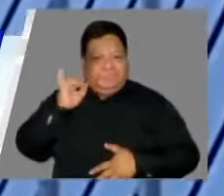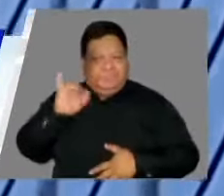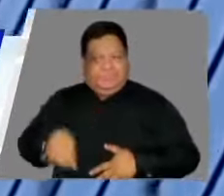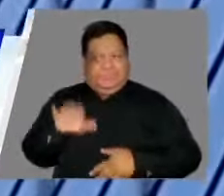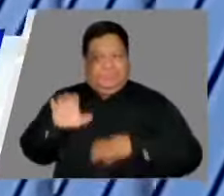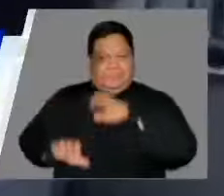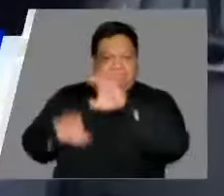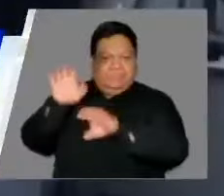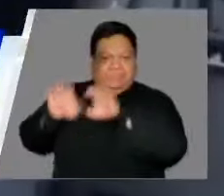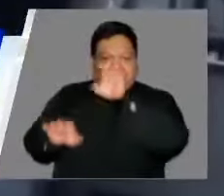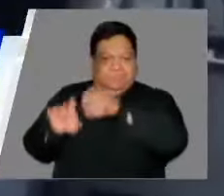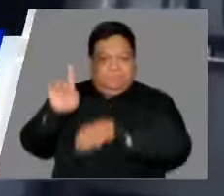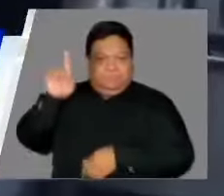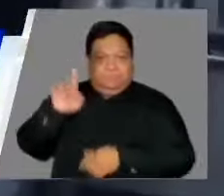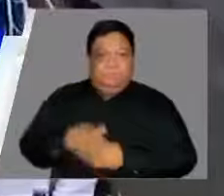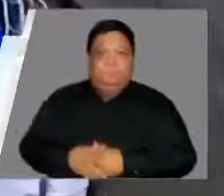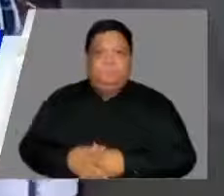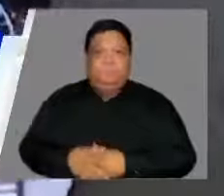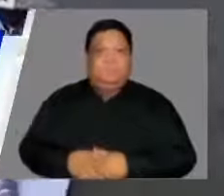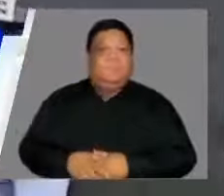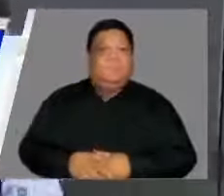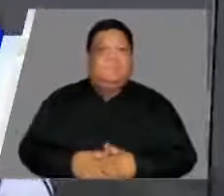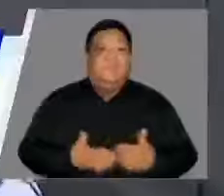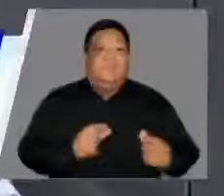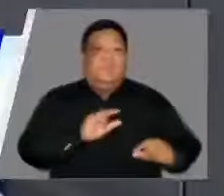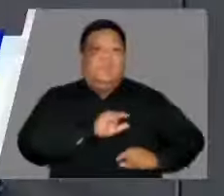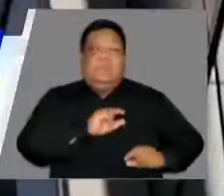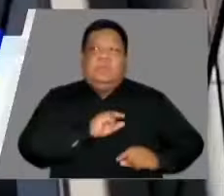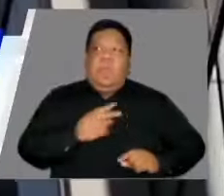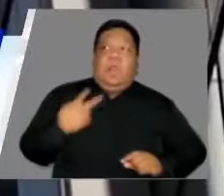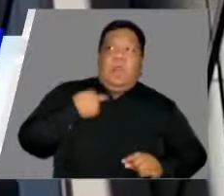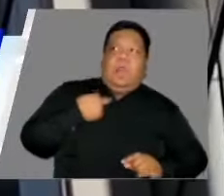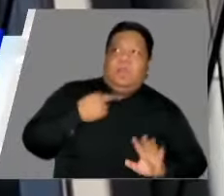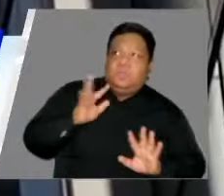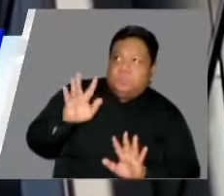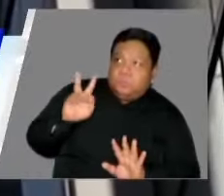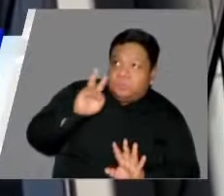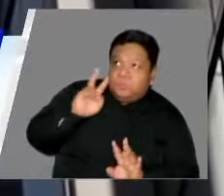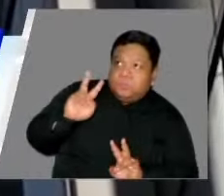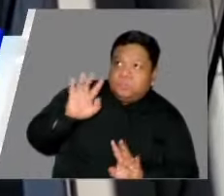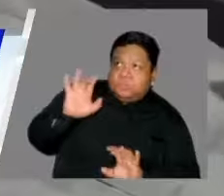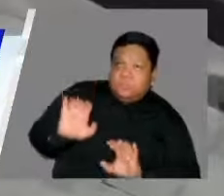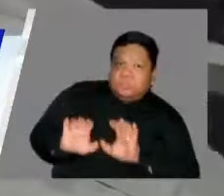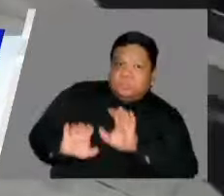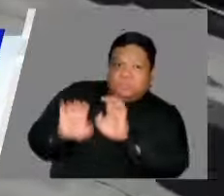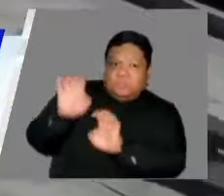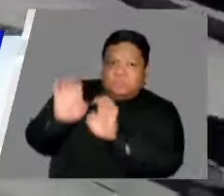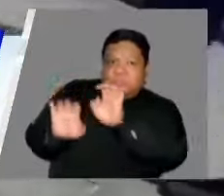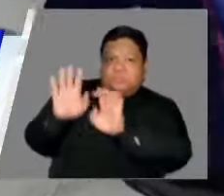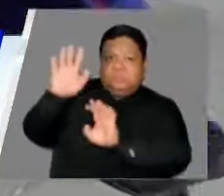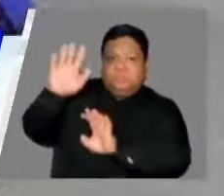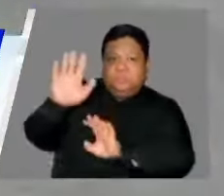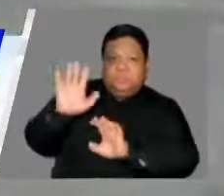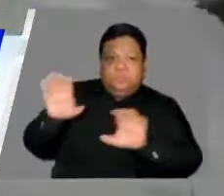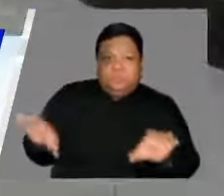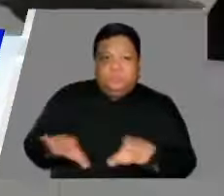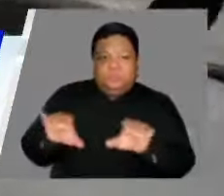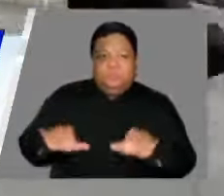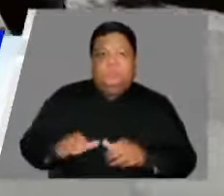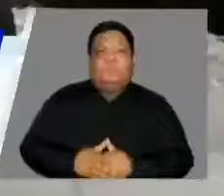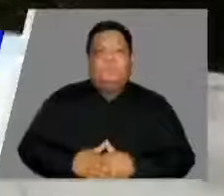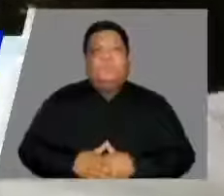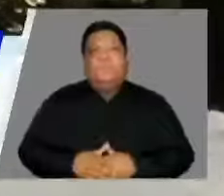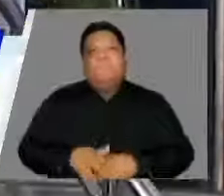Wala na rin nagawa ang mga security ng gusali kundi i-monitor ang dahan-dahang pag-akyat ni Robert sa labas ng gusali. Naglatag ng safety mat ang Makati